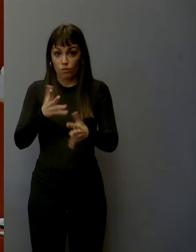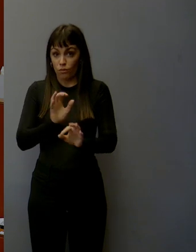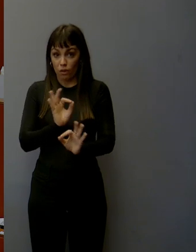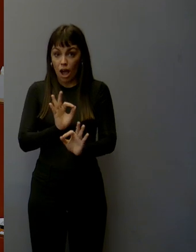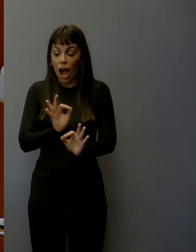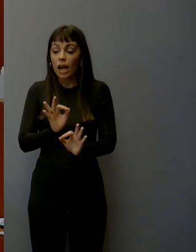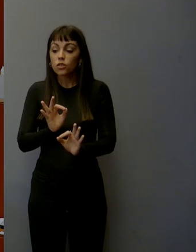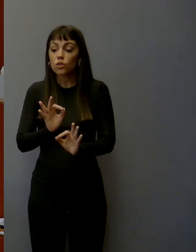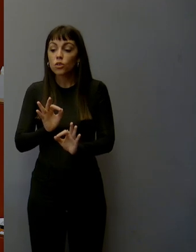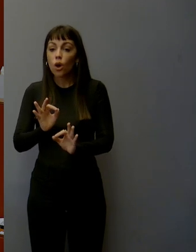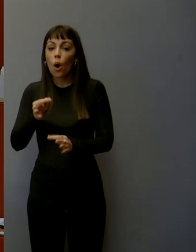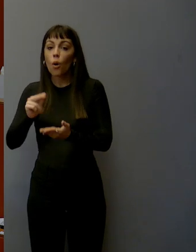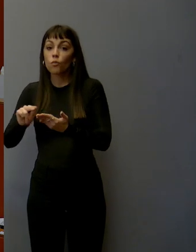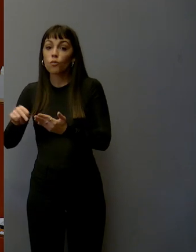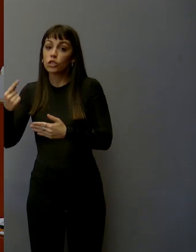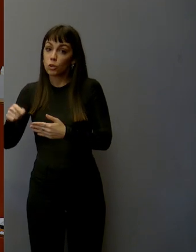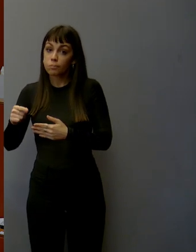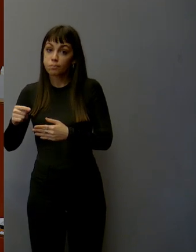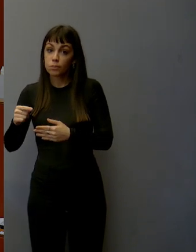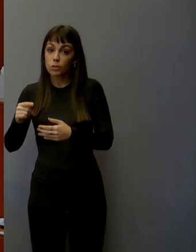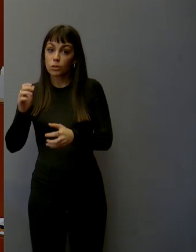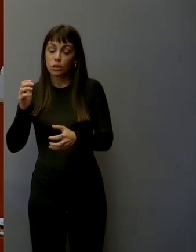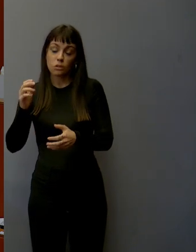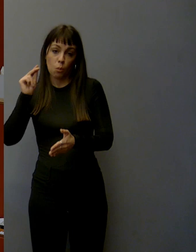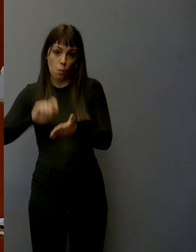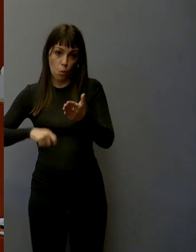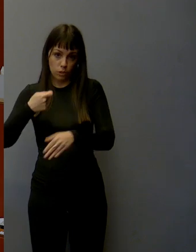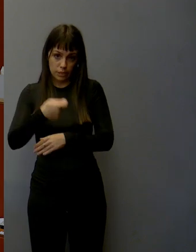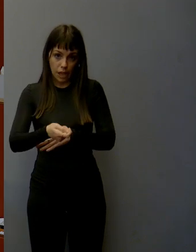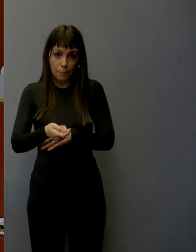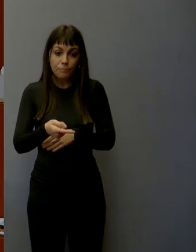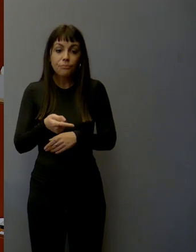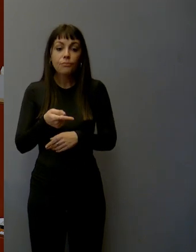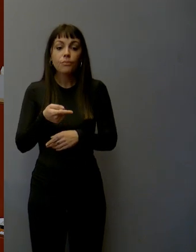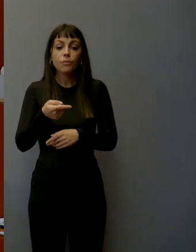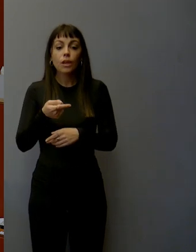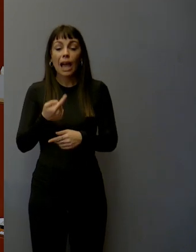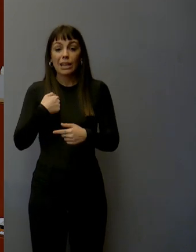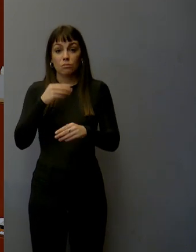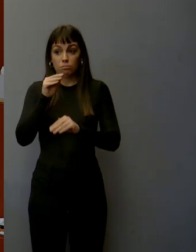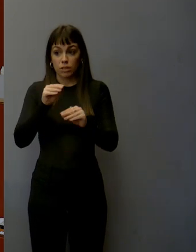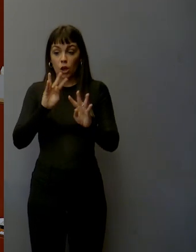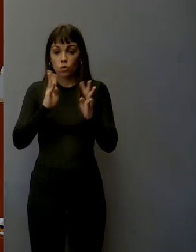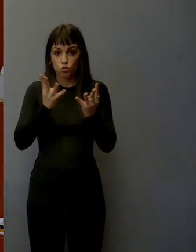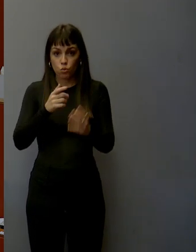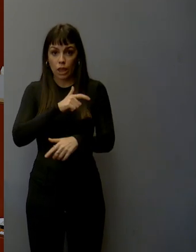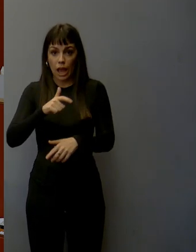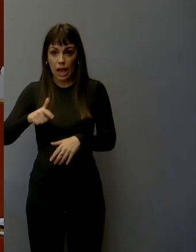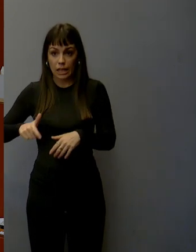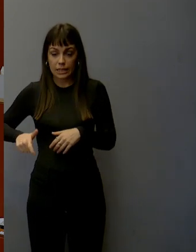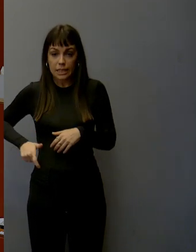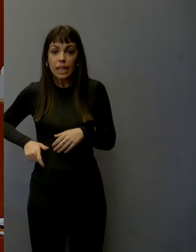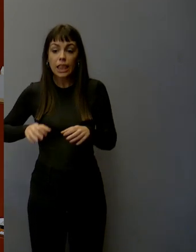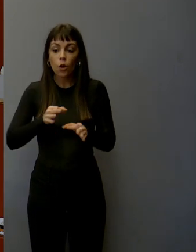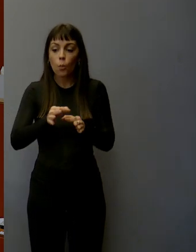Liguria al centro chiediamo di impegnare il sin da quella giunta a continuare sicuramente una stretta sinergia con I municipi per geolocalizzare ovviamente